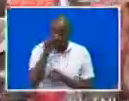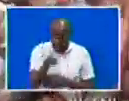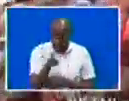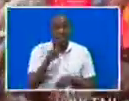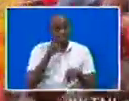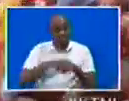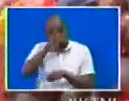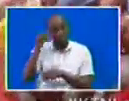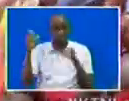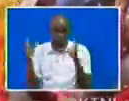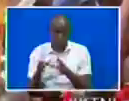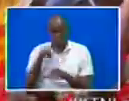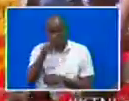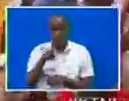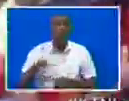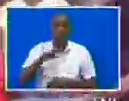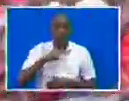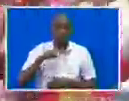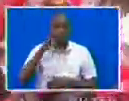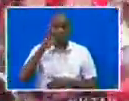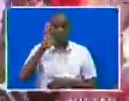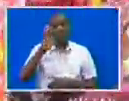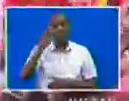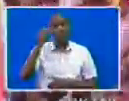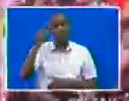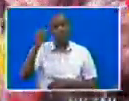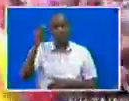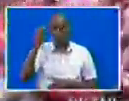ya wanajubilii ukiwa katika uwanja wa Buhungu.